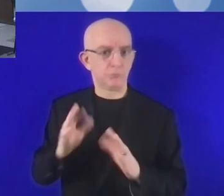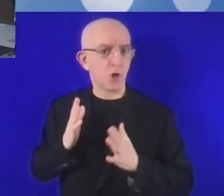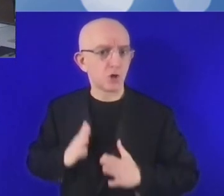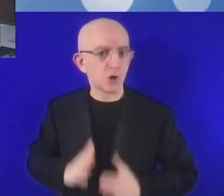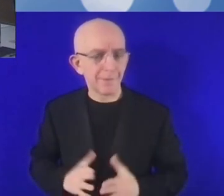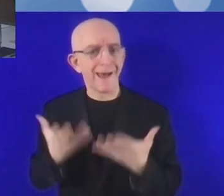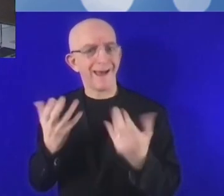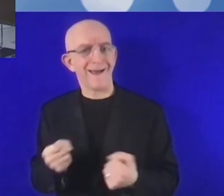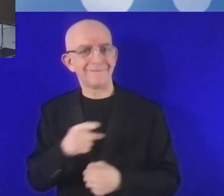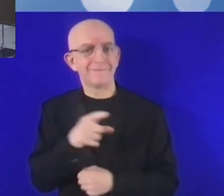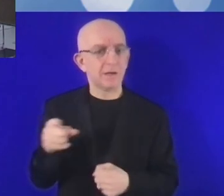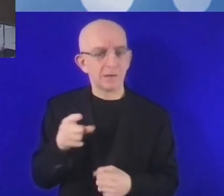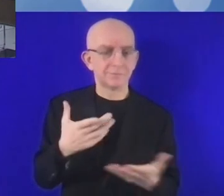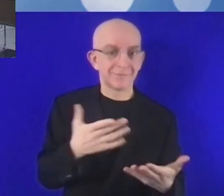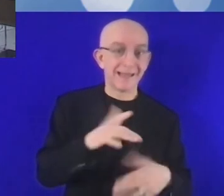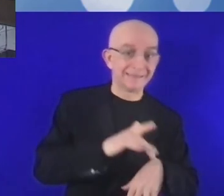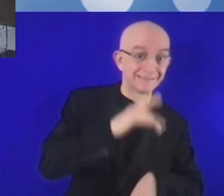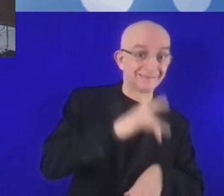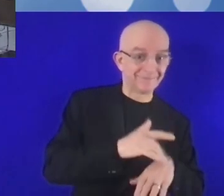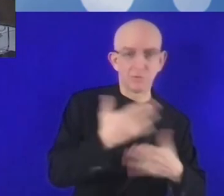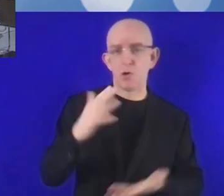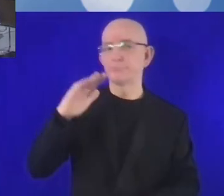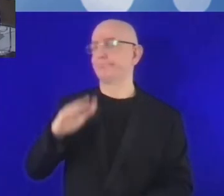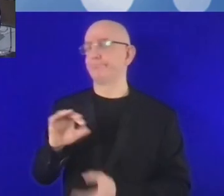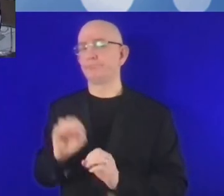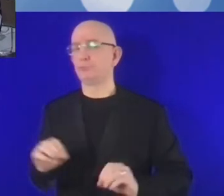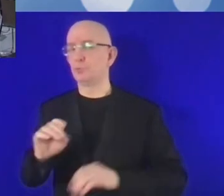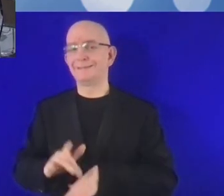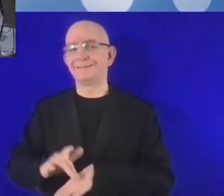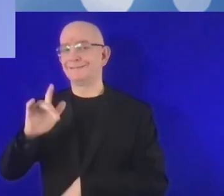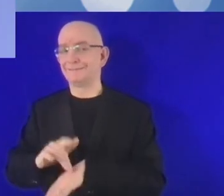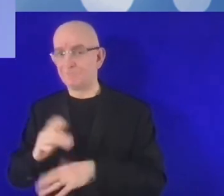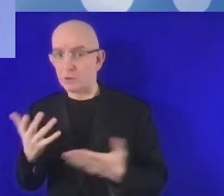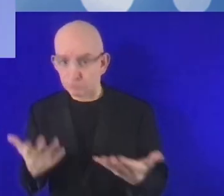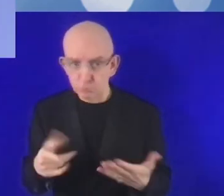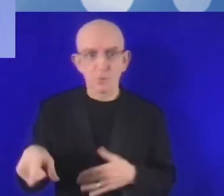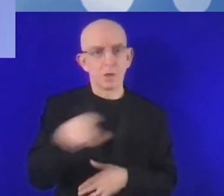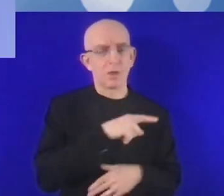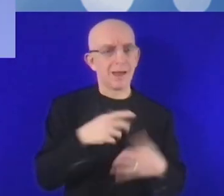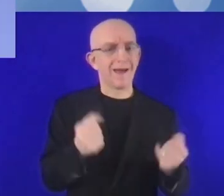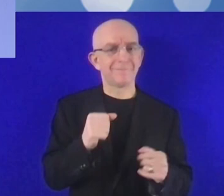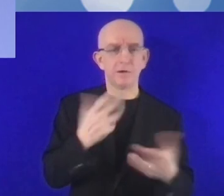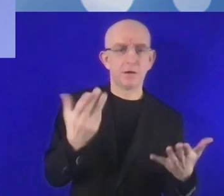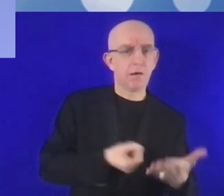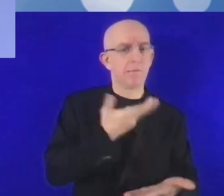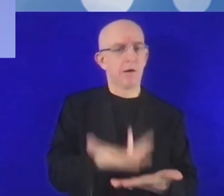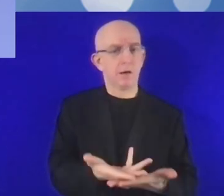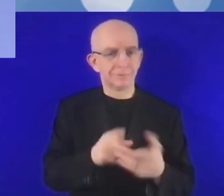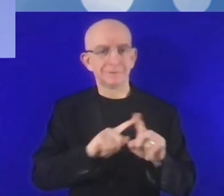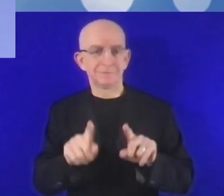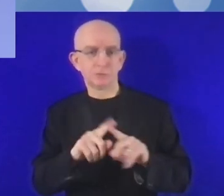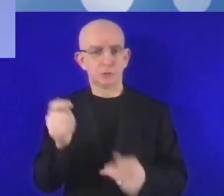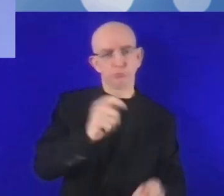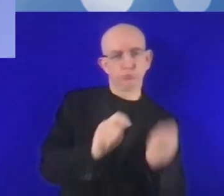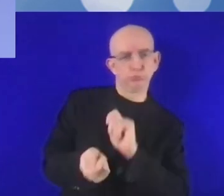оттенки. Сокращалось количество заметных различий, а это означало, что мы, люди, все